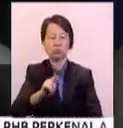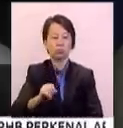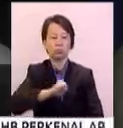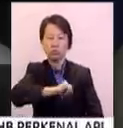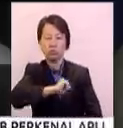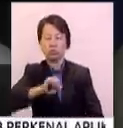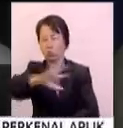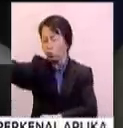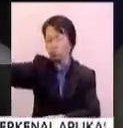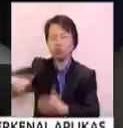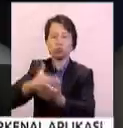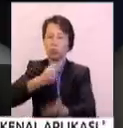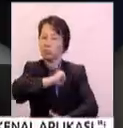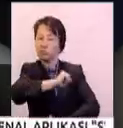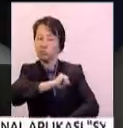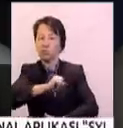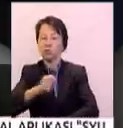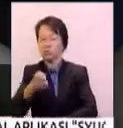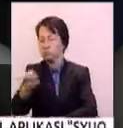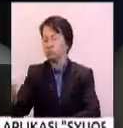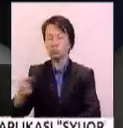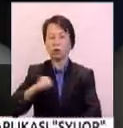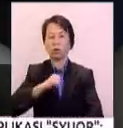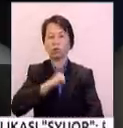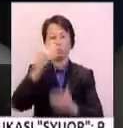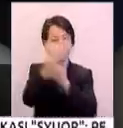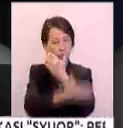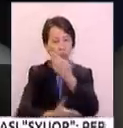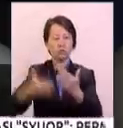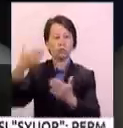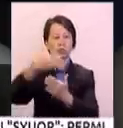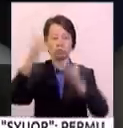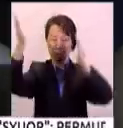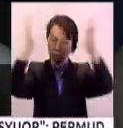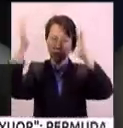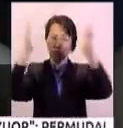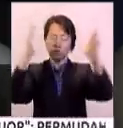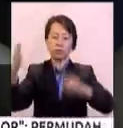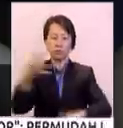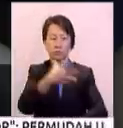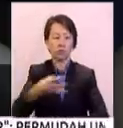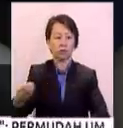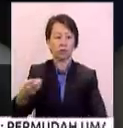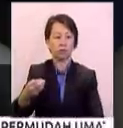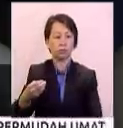yang menyeluruh daripada ahli-ahli di seluruh negara dan juga